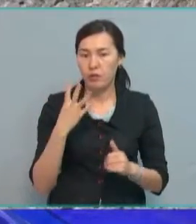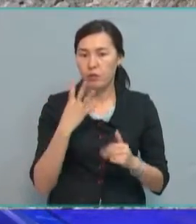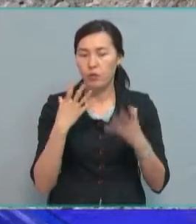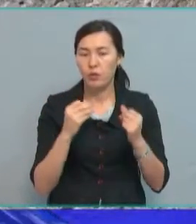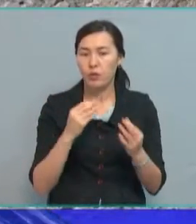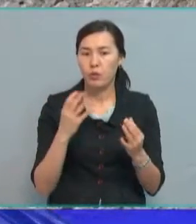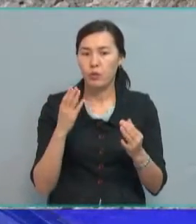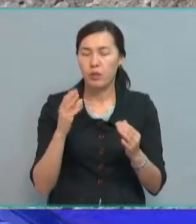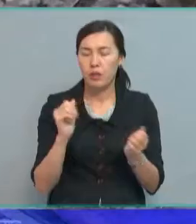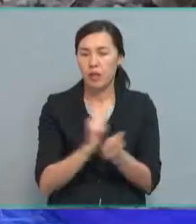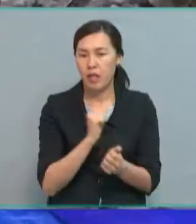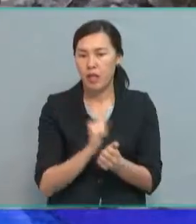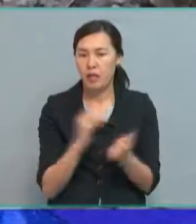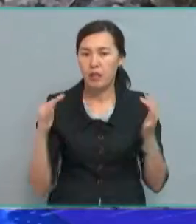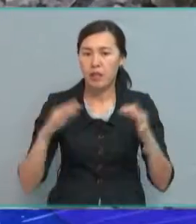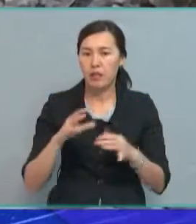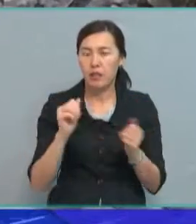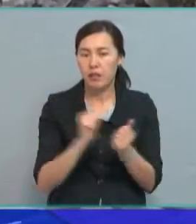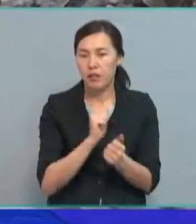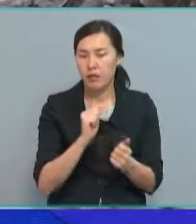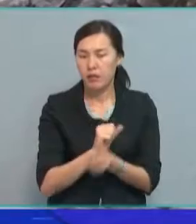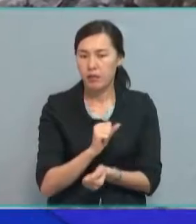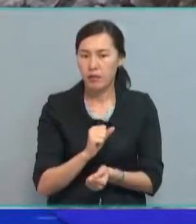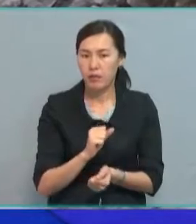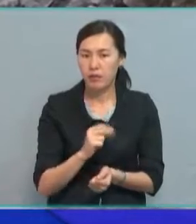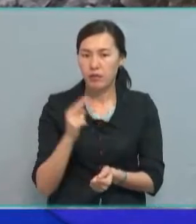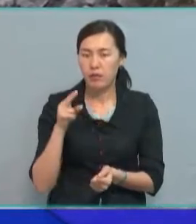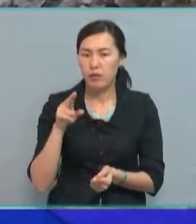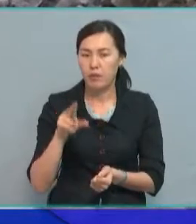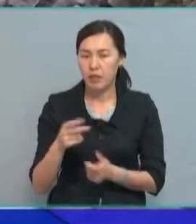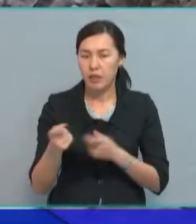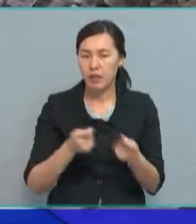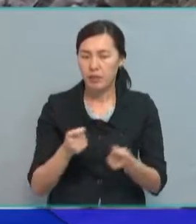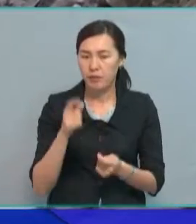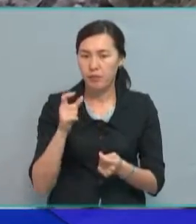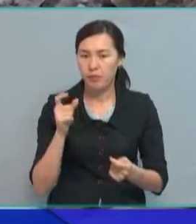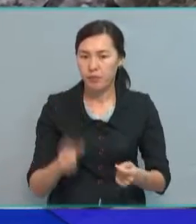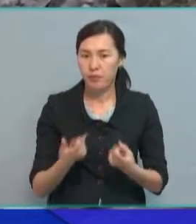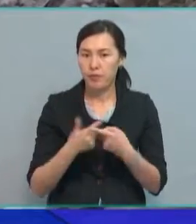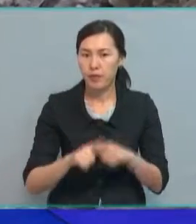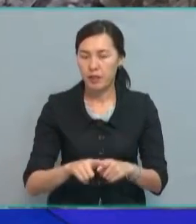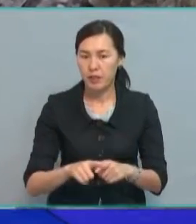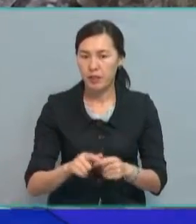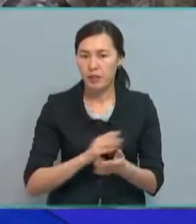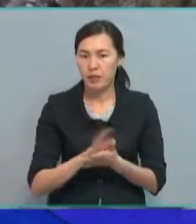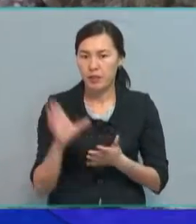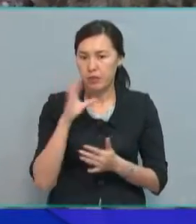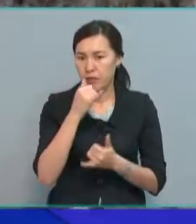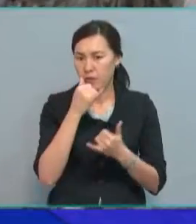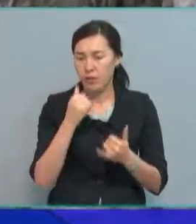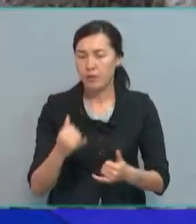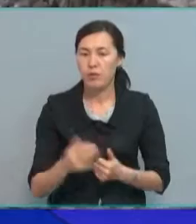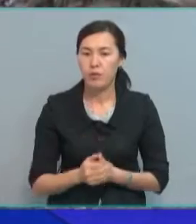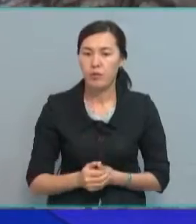бері тонна-тонна боп ағып келген тас топырақты төтенше жағдайлар қызметінің техникасы тазалап үлгермей